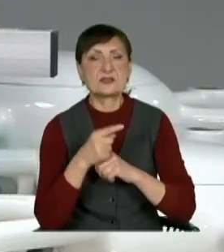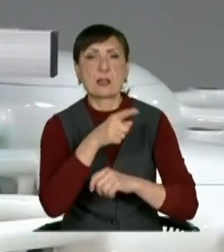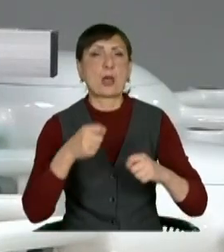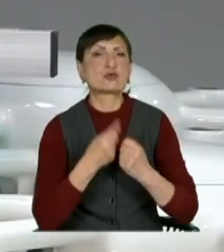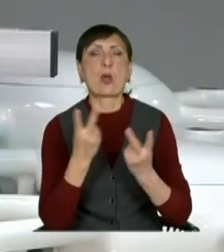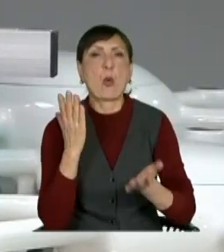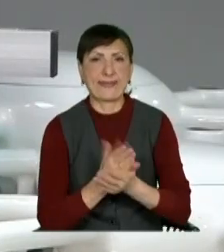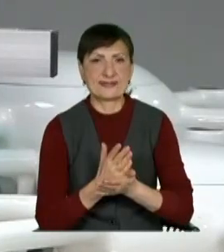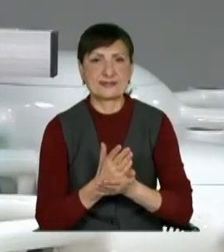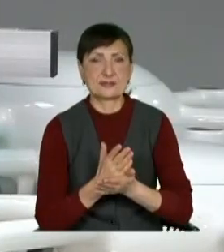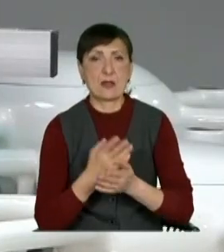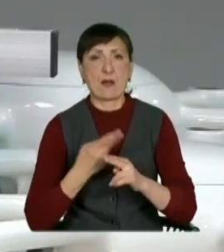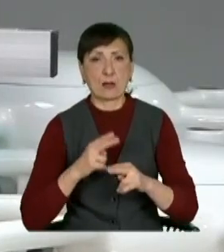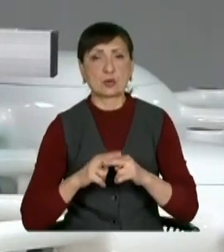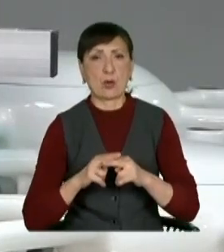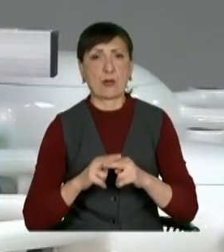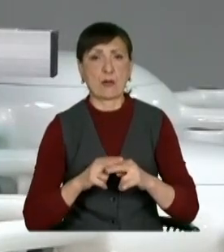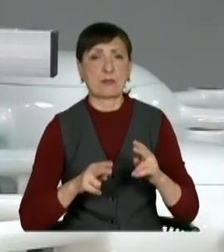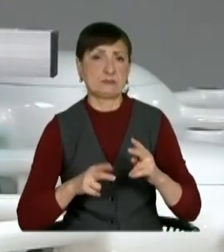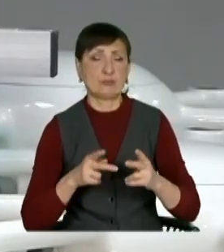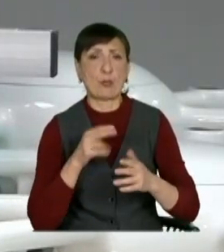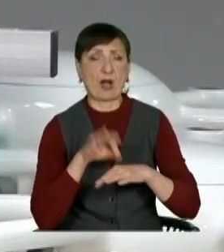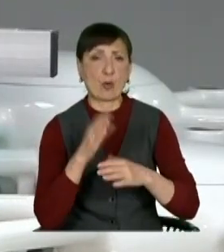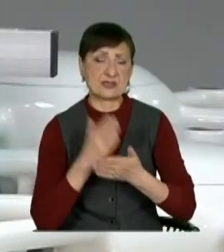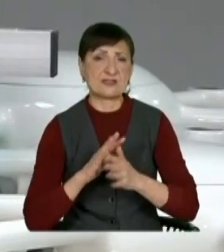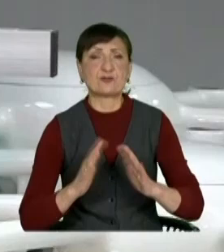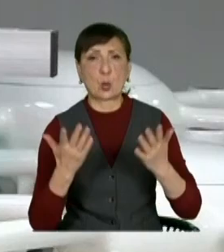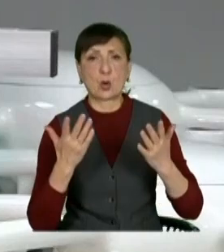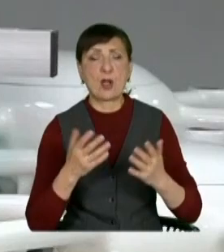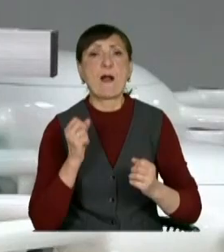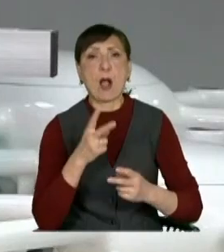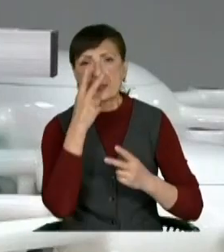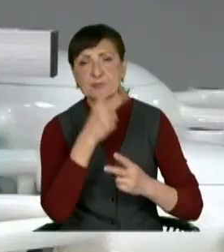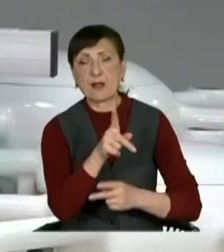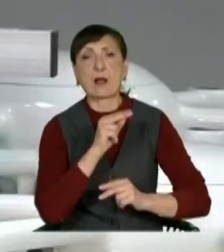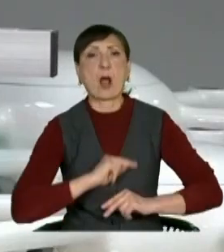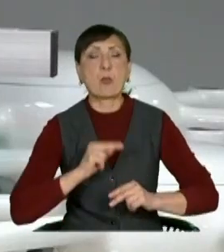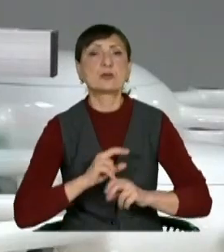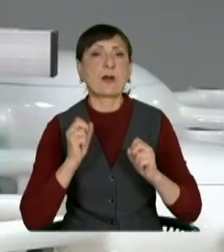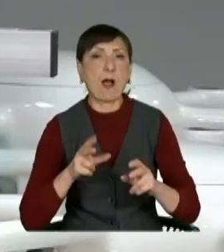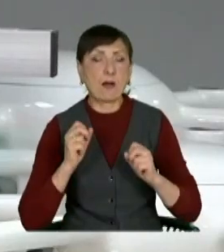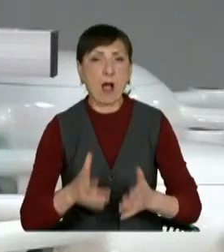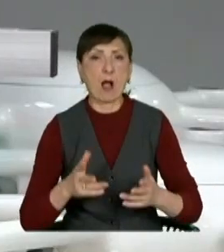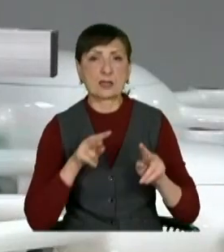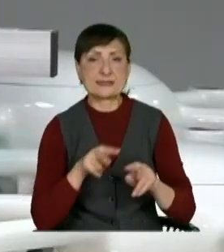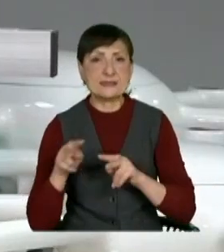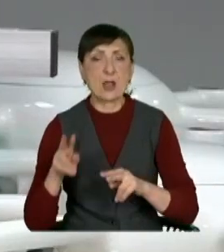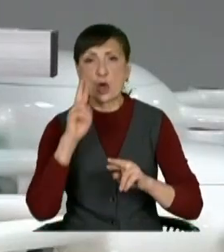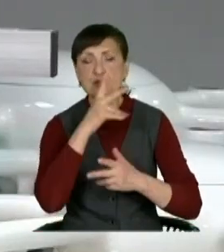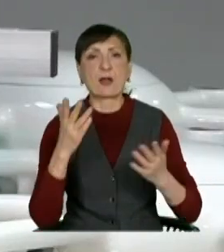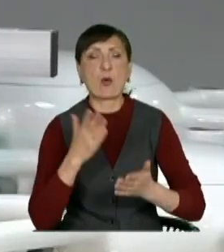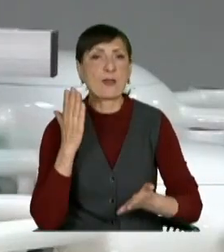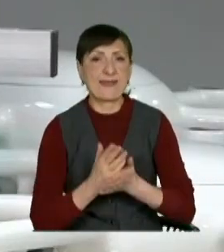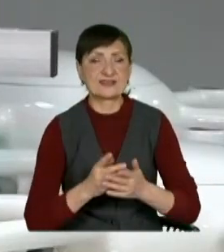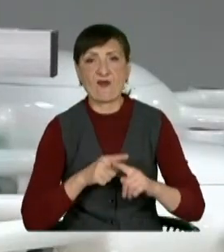какие-либо нарушения, которые проводятся со стороны подрядчиков. То есть посмотреть, как происходят работы, какие есть ошибки во